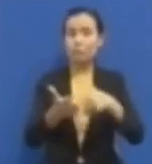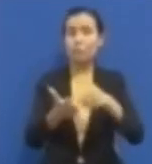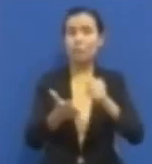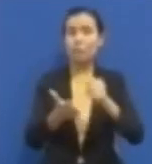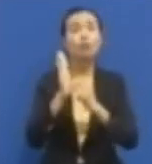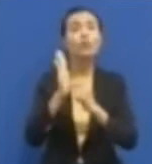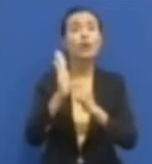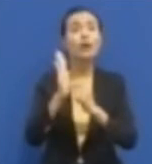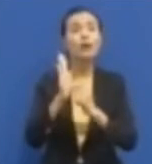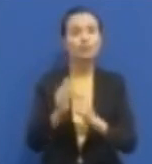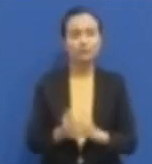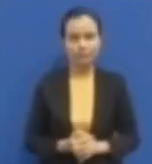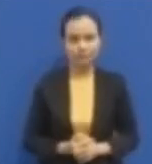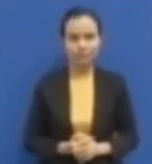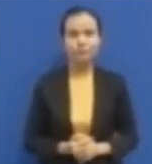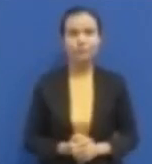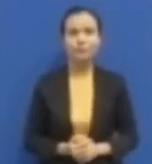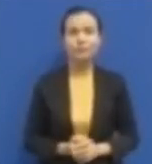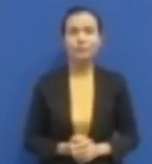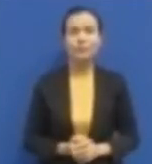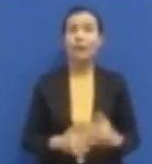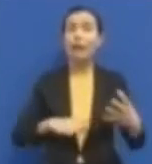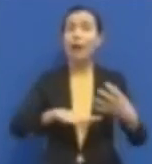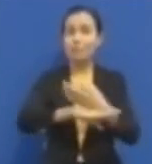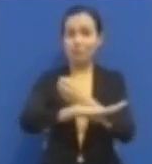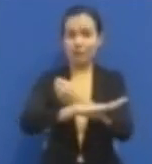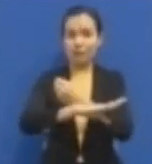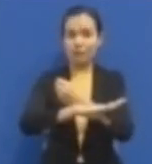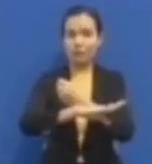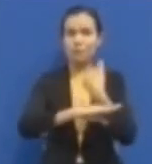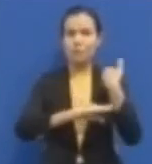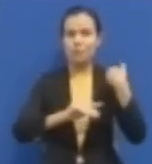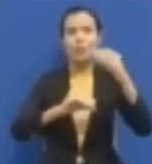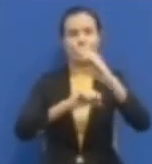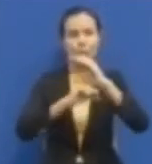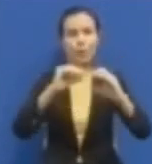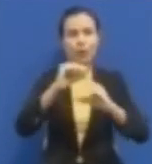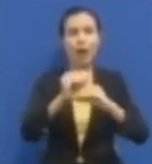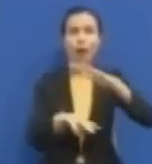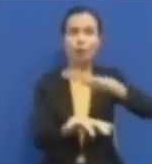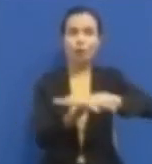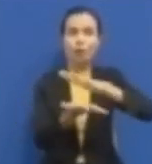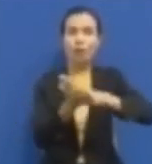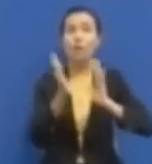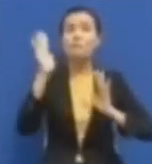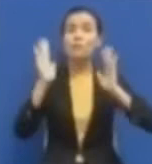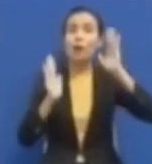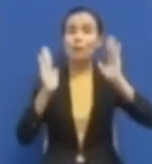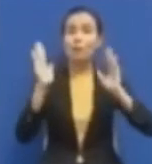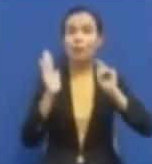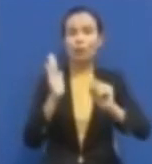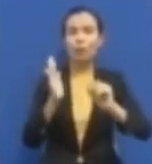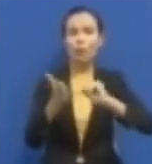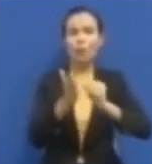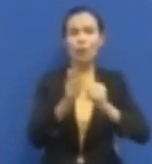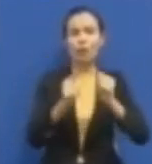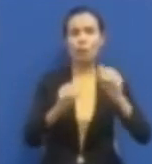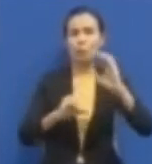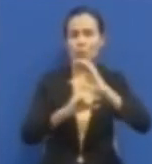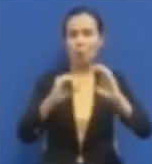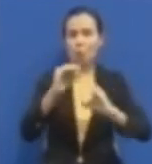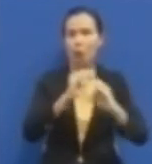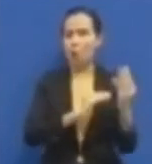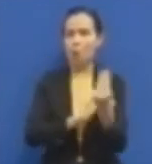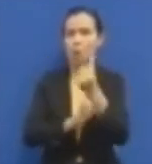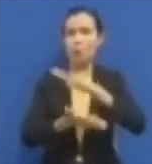พียงเรื่องเดียวนะครับเช่นในด้านการเมืองมีโครงการโรงเรียนประชาธิปไตยซึ่งถือว่าเป็นควิกวินโปรเจกต์ของ